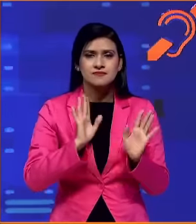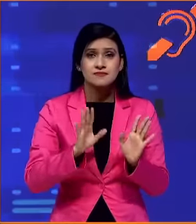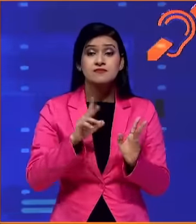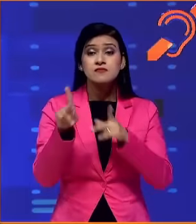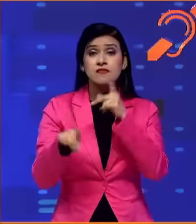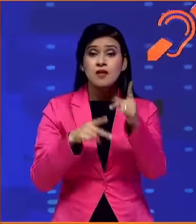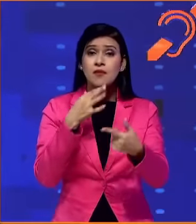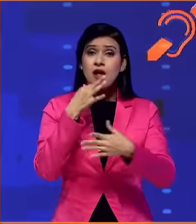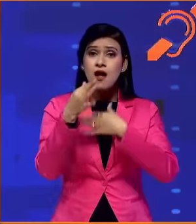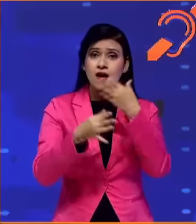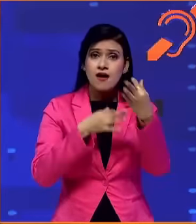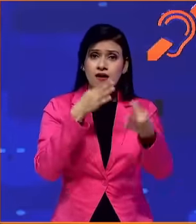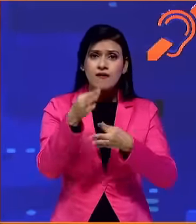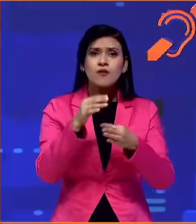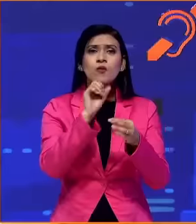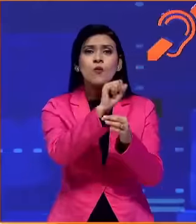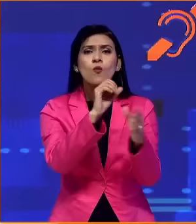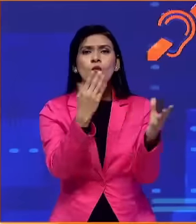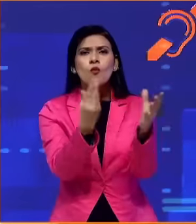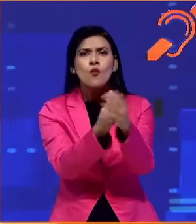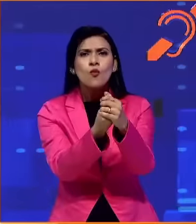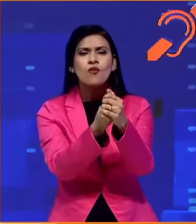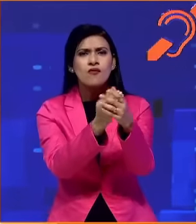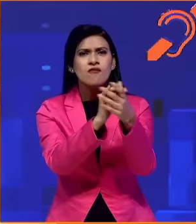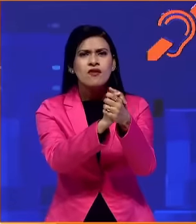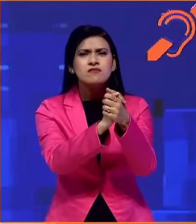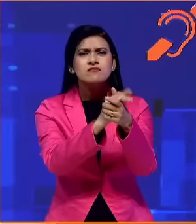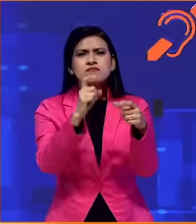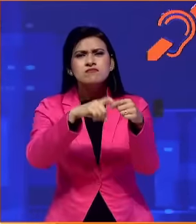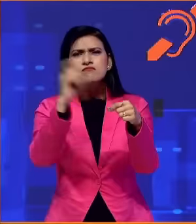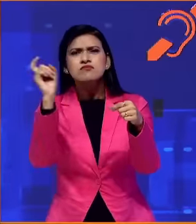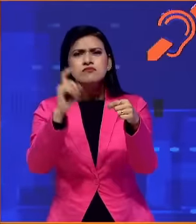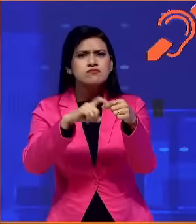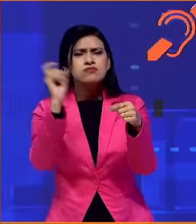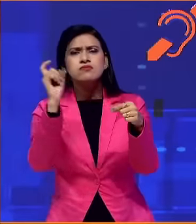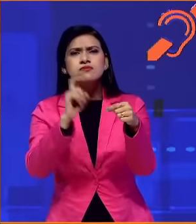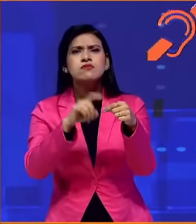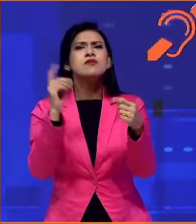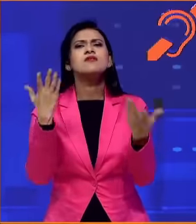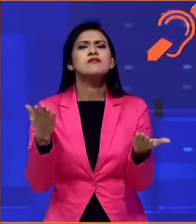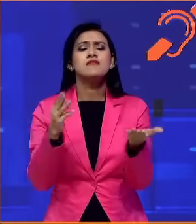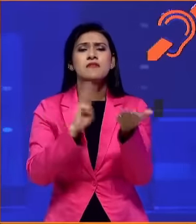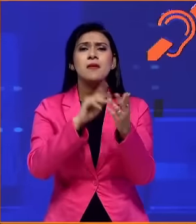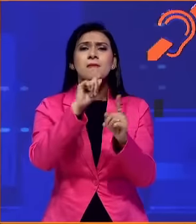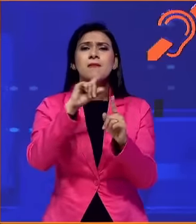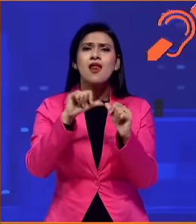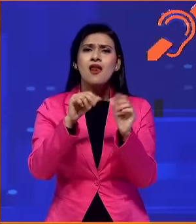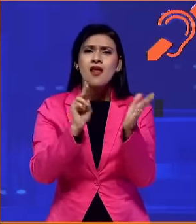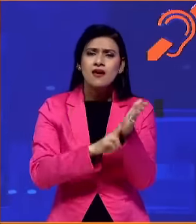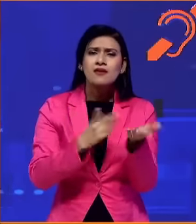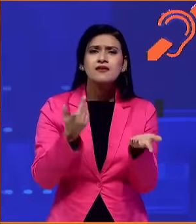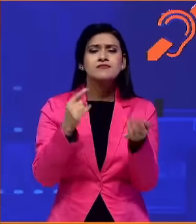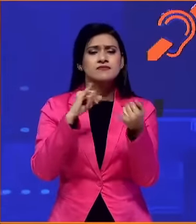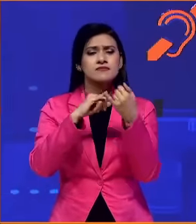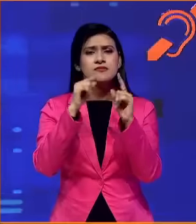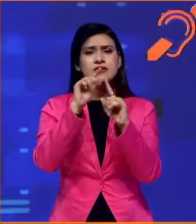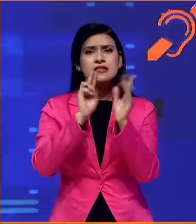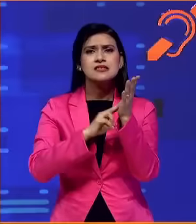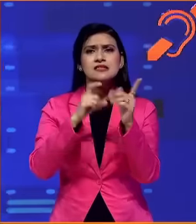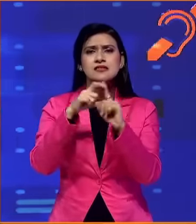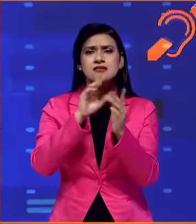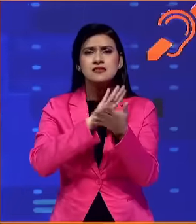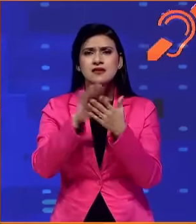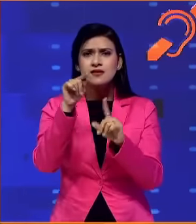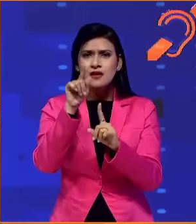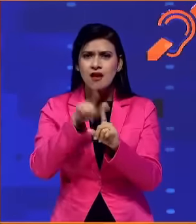इसीलिएलोगपूछतेहैंकिआपकेअन्य सहकर्मीएक-एककरकेक्योंचलेगए?चाहे वहमिलिंददेवड़ाहों,ज्योतिरादित्यसिंधियाहों ,